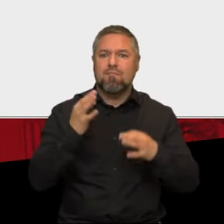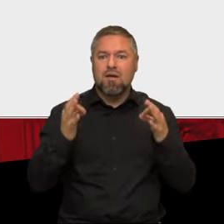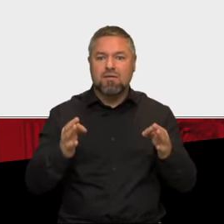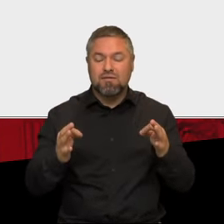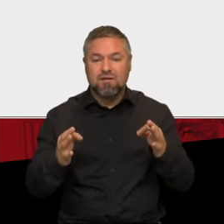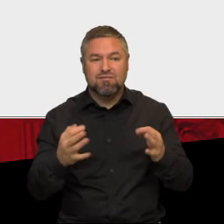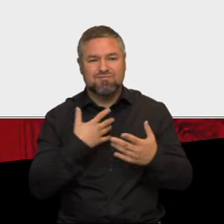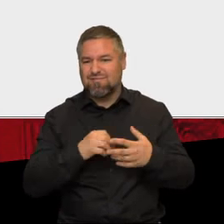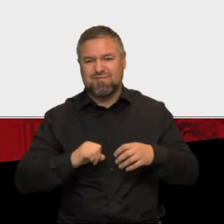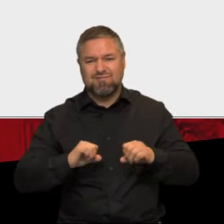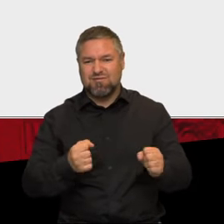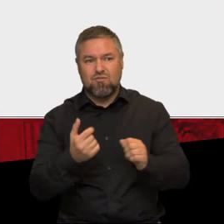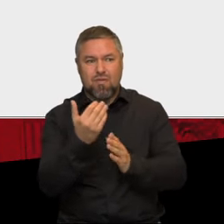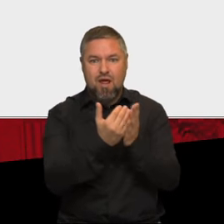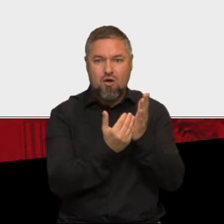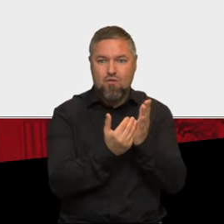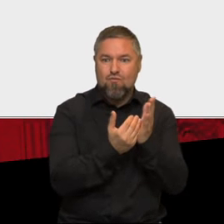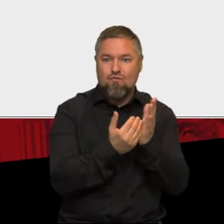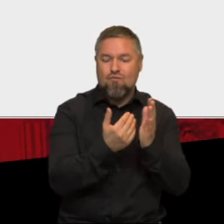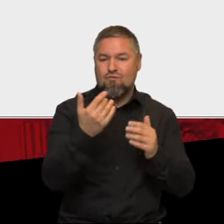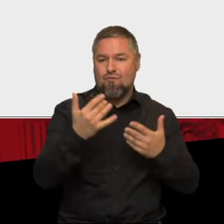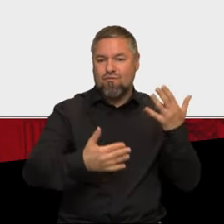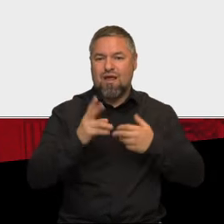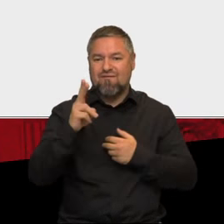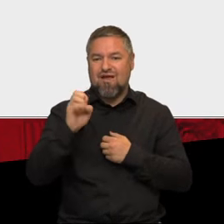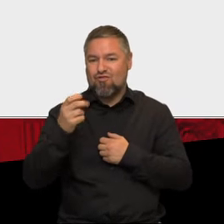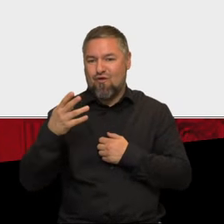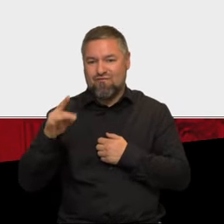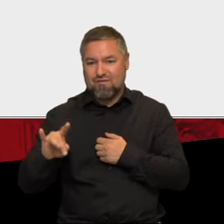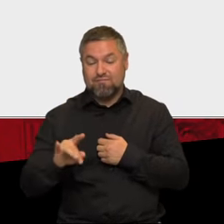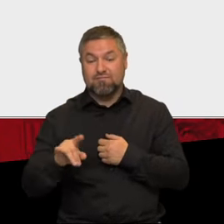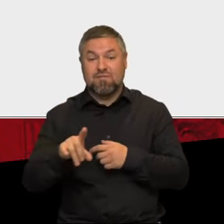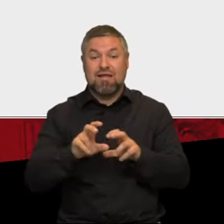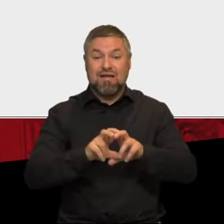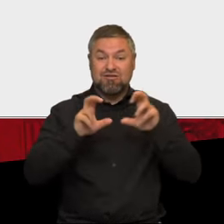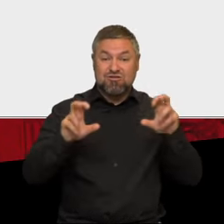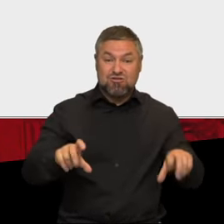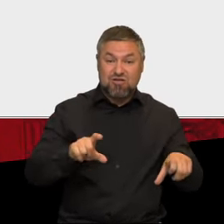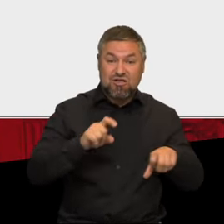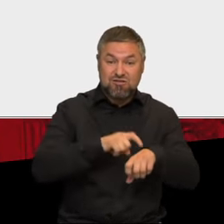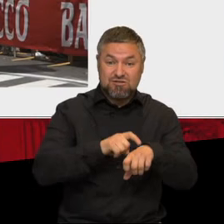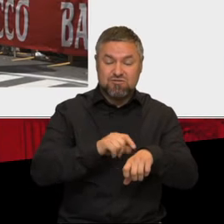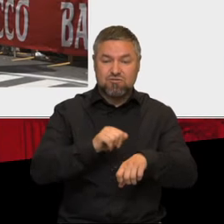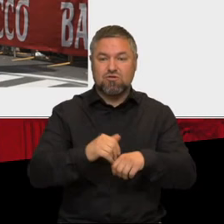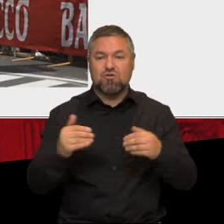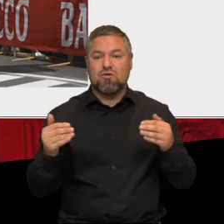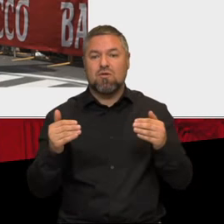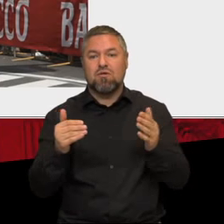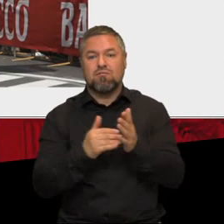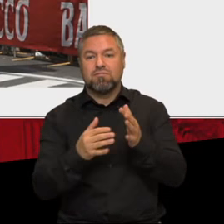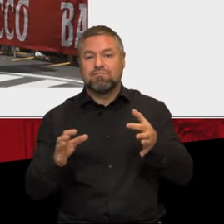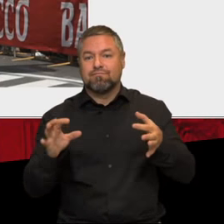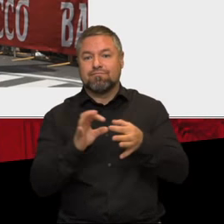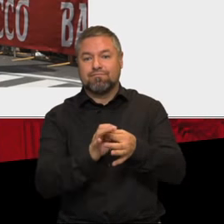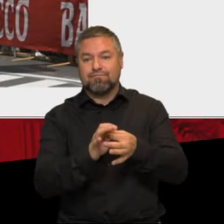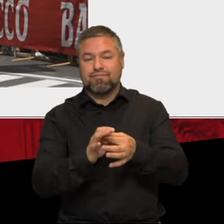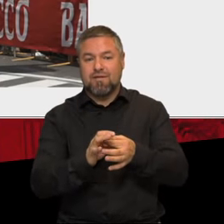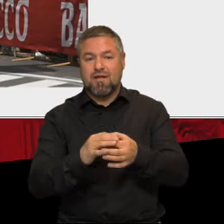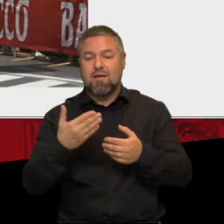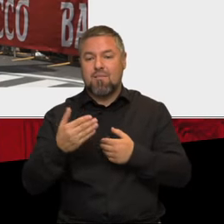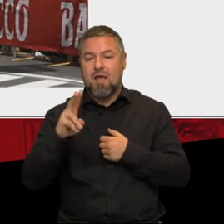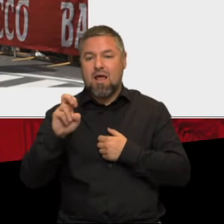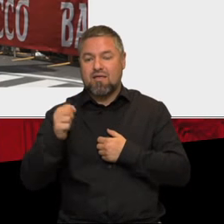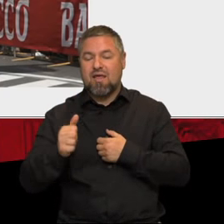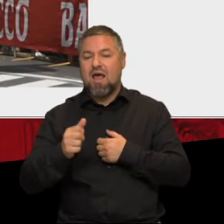sobie sprawę, nie działałyby na komputerze kwantowym. Ten czas dekoherencji jest związany z prawem mechaniki kwantowej.